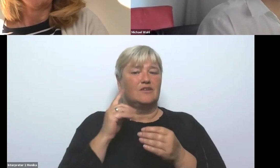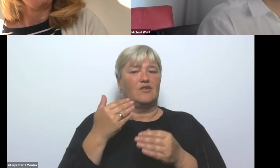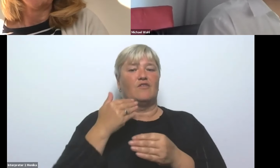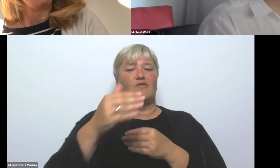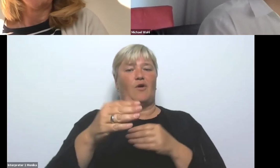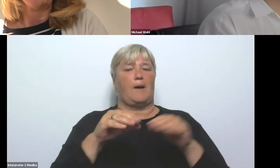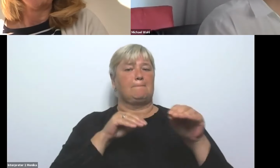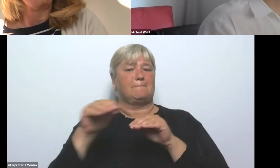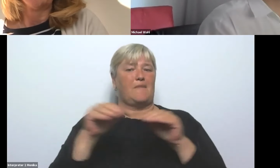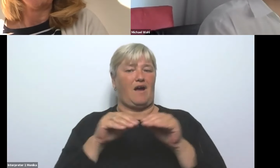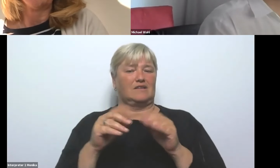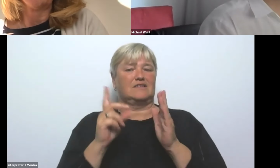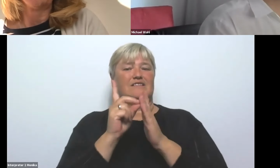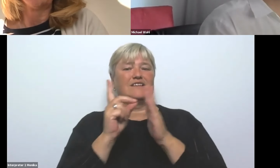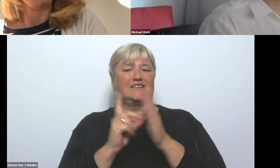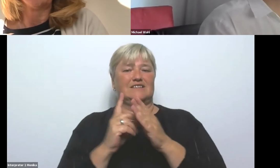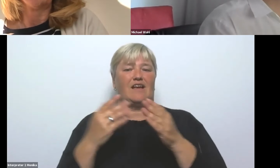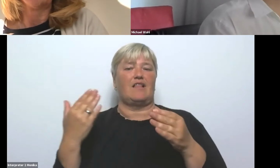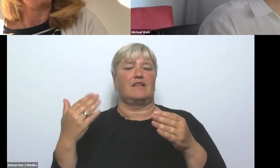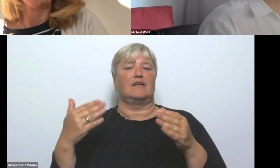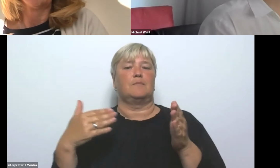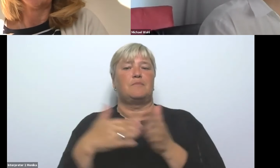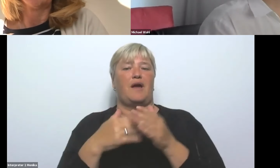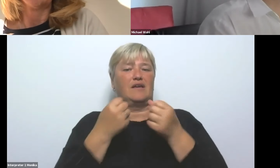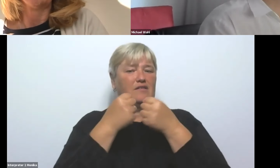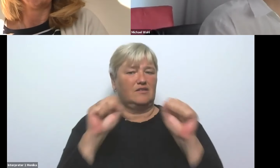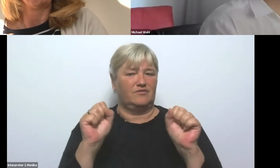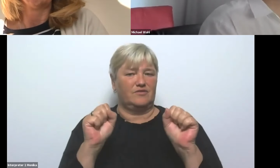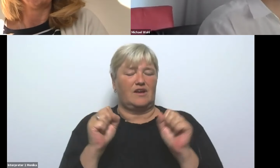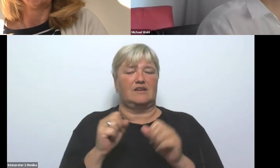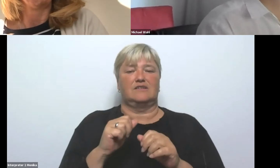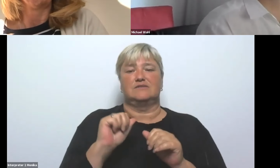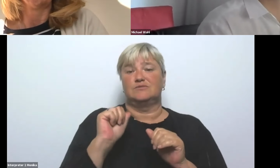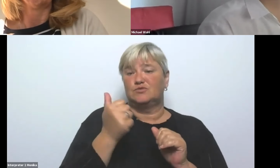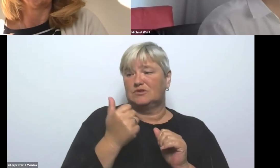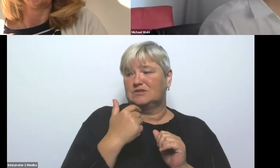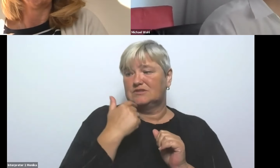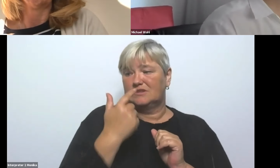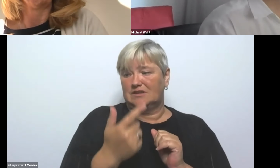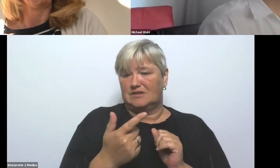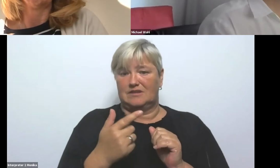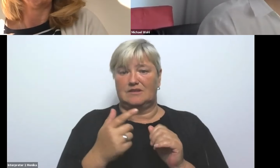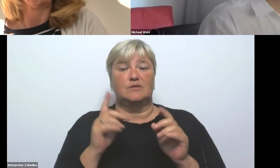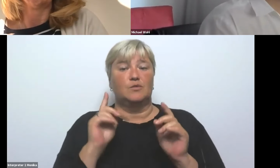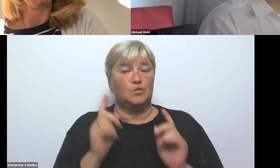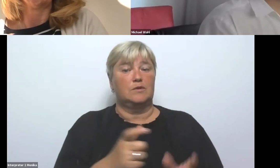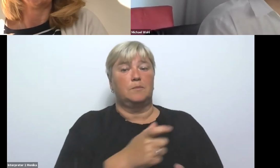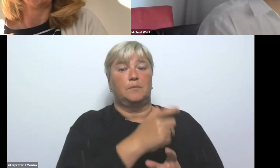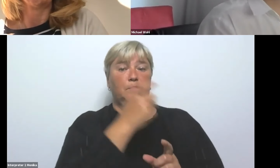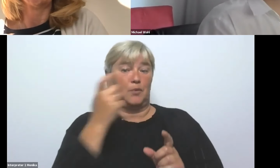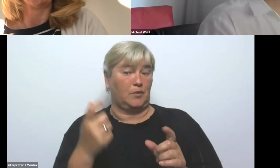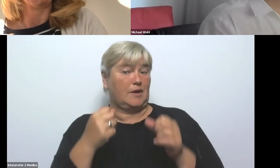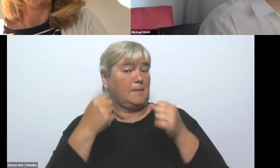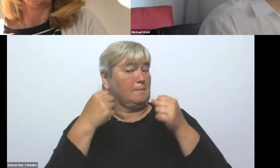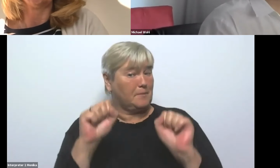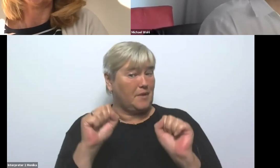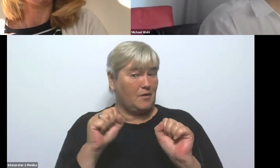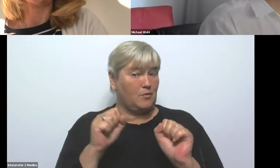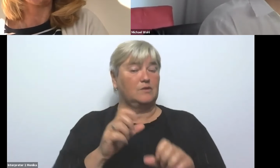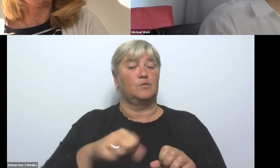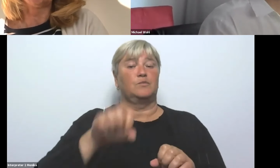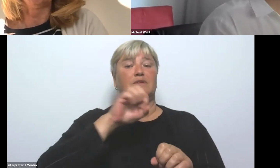sein, digitale Barrierefreiheit mit sozusagen als Erster zu prägen und vielleicht auch einen Burggraben zu generieren, um eben dann auch Gewinne